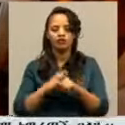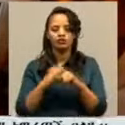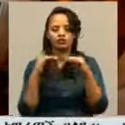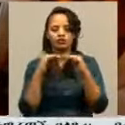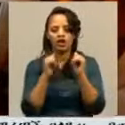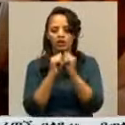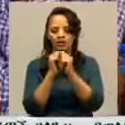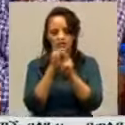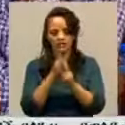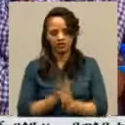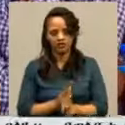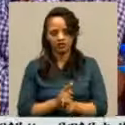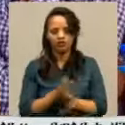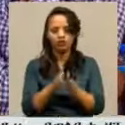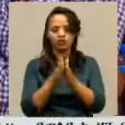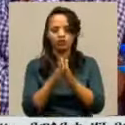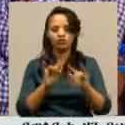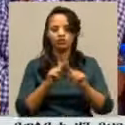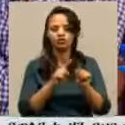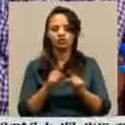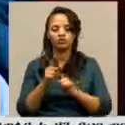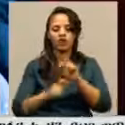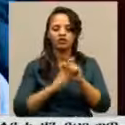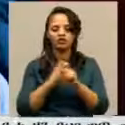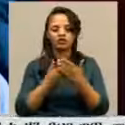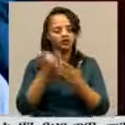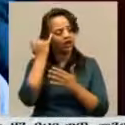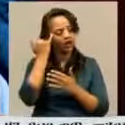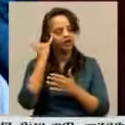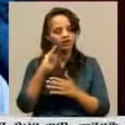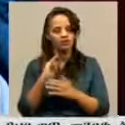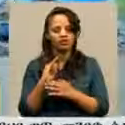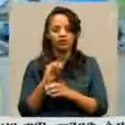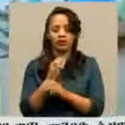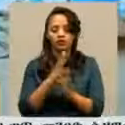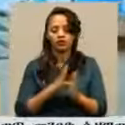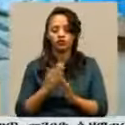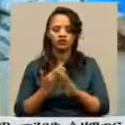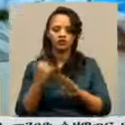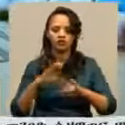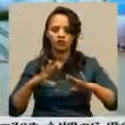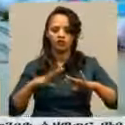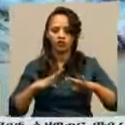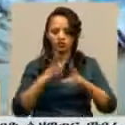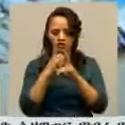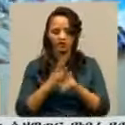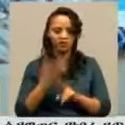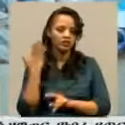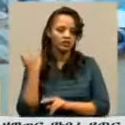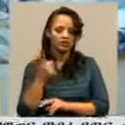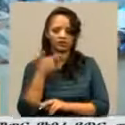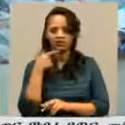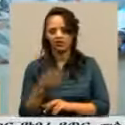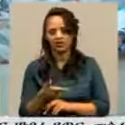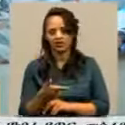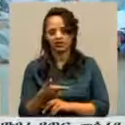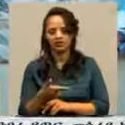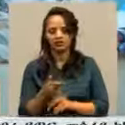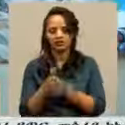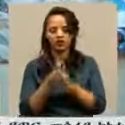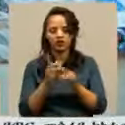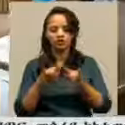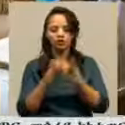አብራ ታከብራለች። በጉራጌ ዞን ደግሞ ዓለም ይህን ሀሳብ ከመወጠኑ በፊት በዓሉ ይከበር እንደነበር ይነገራል። በጉራጌ